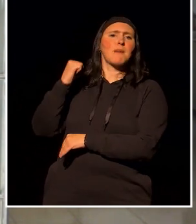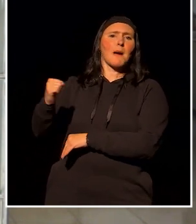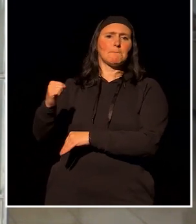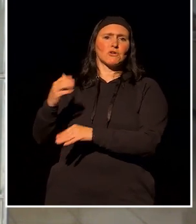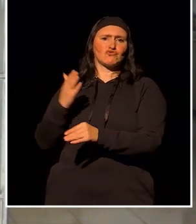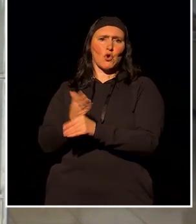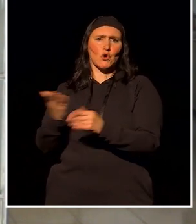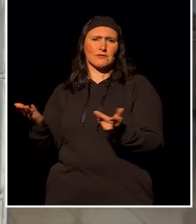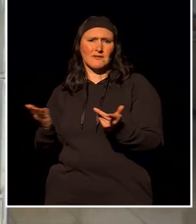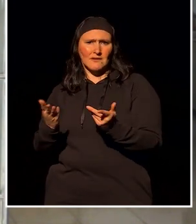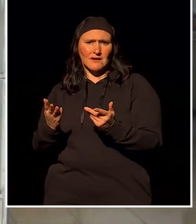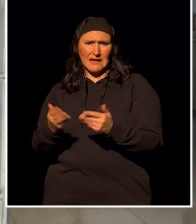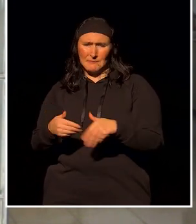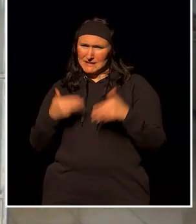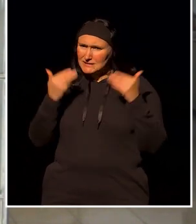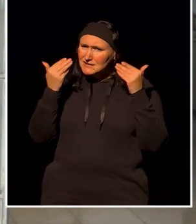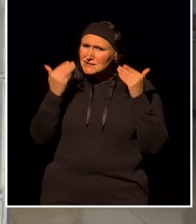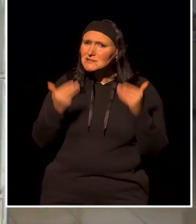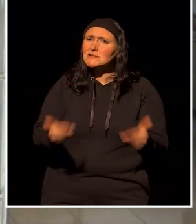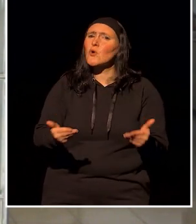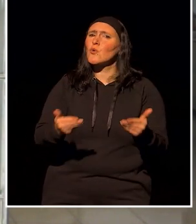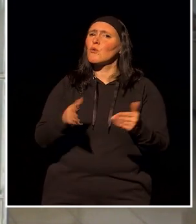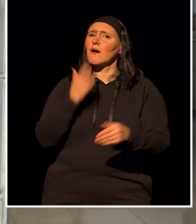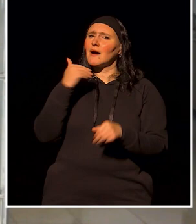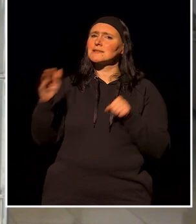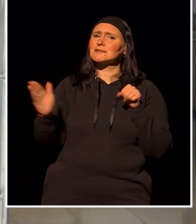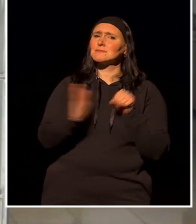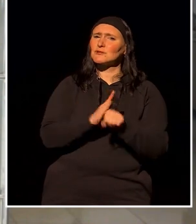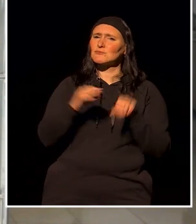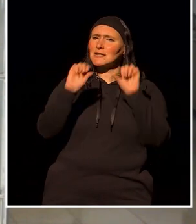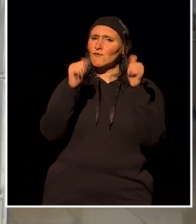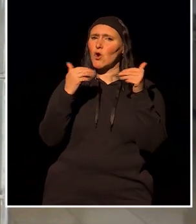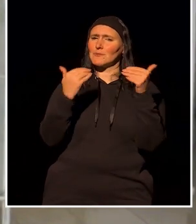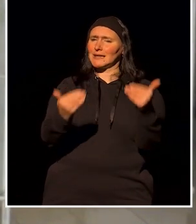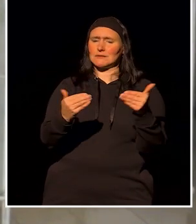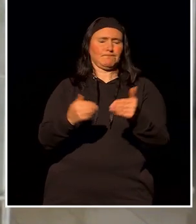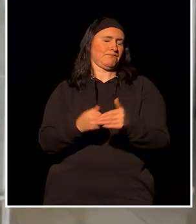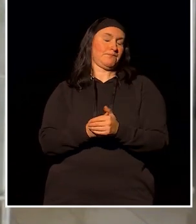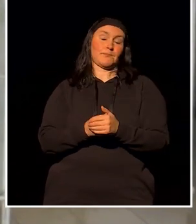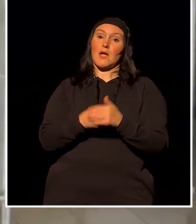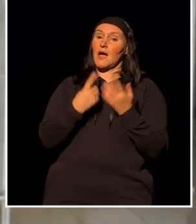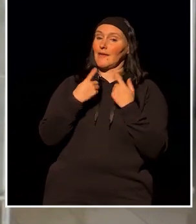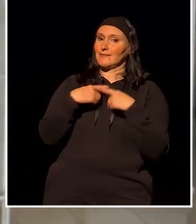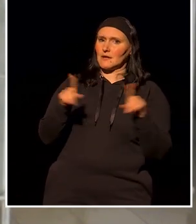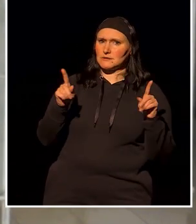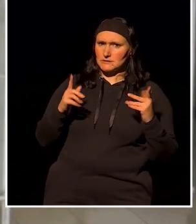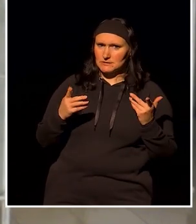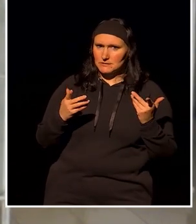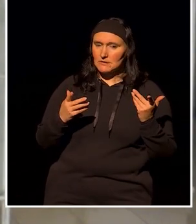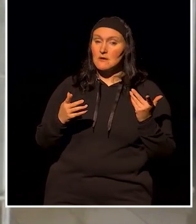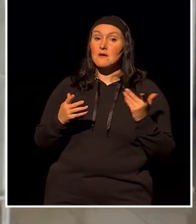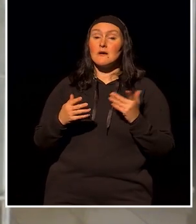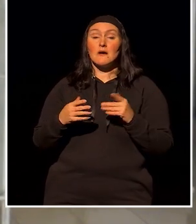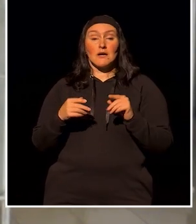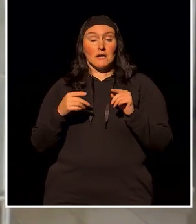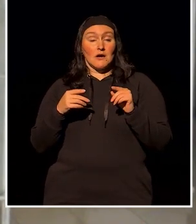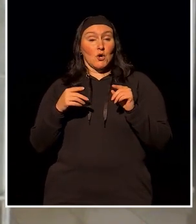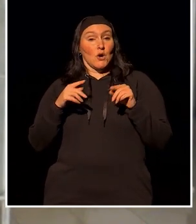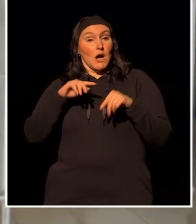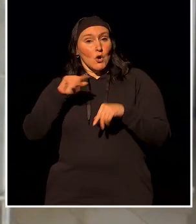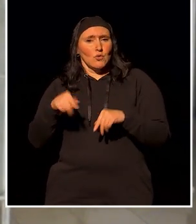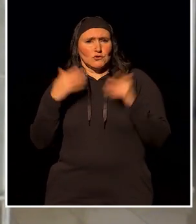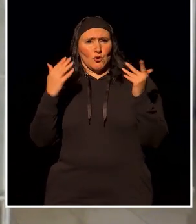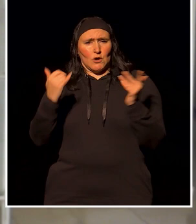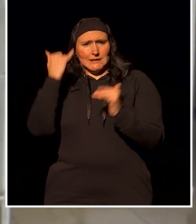andere Form ist von Antisemitismus, wo dann die Spielerei auch mit diesen Ideen